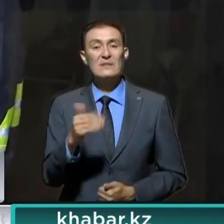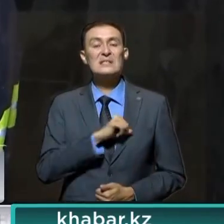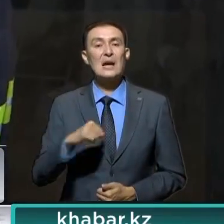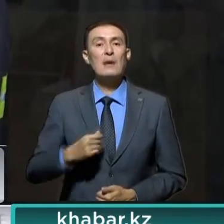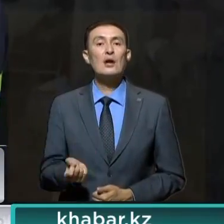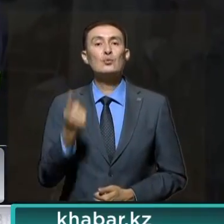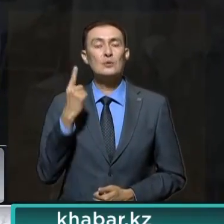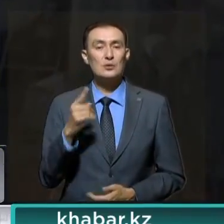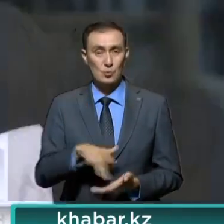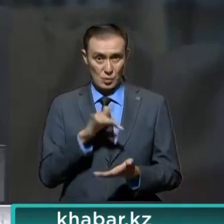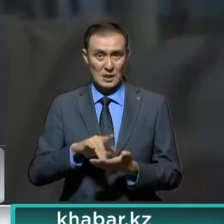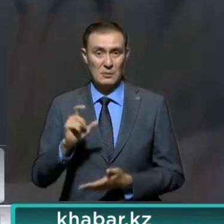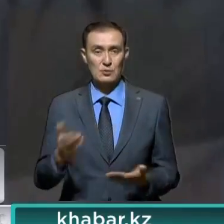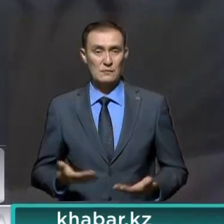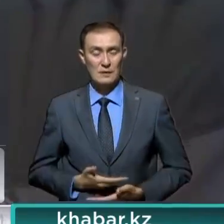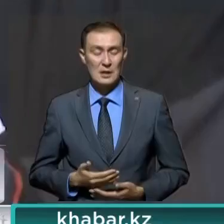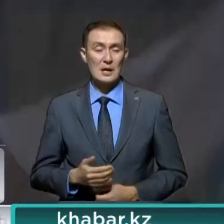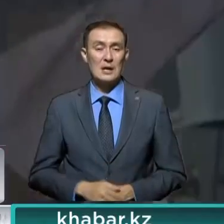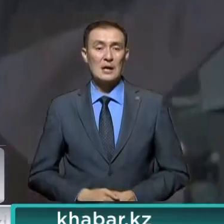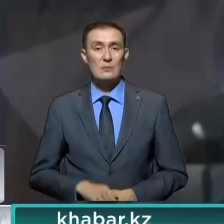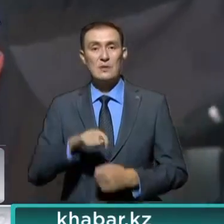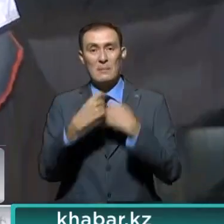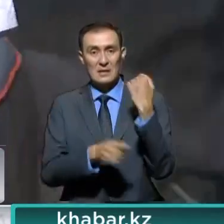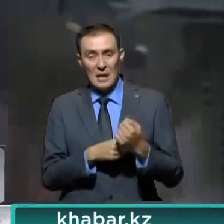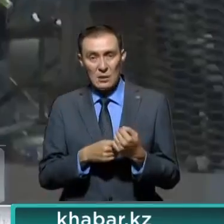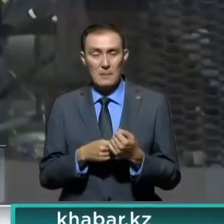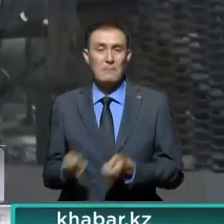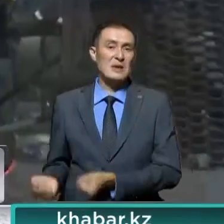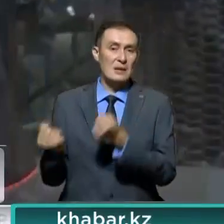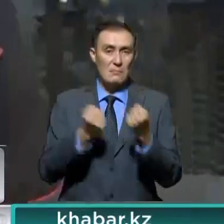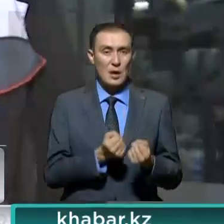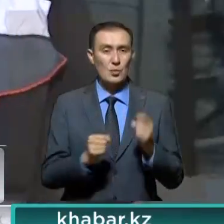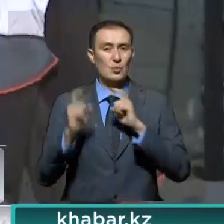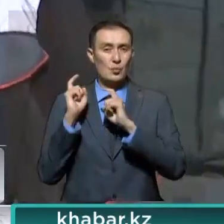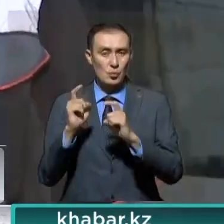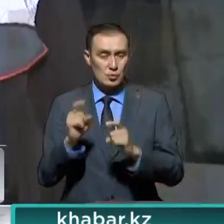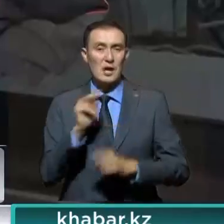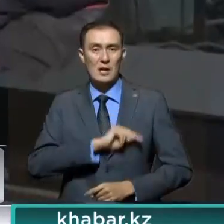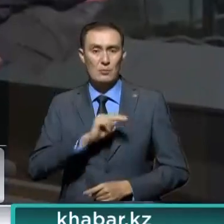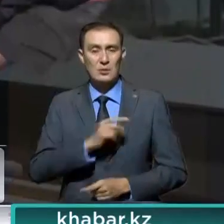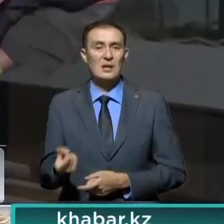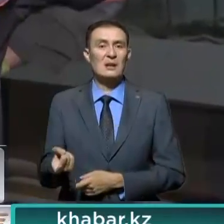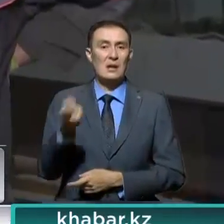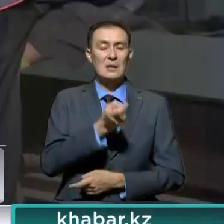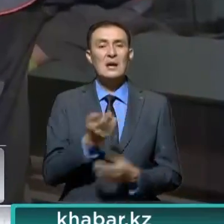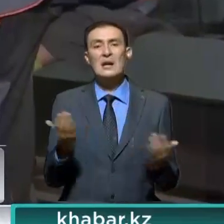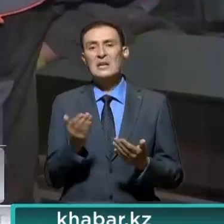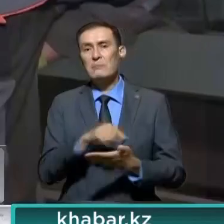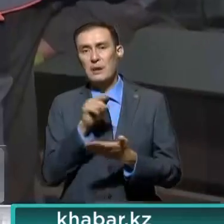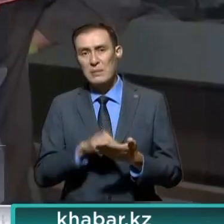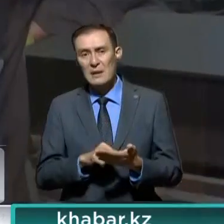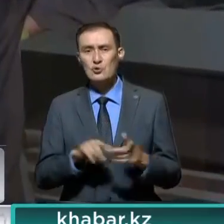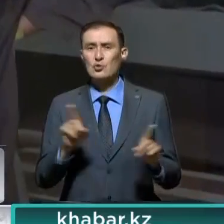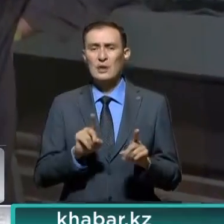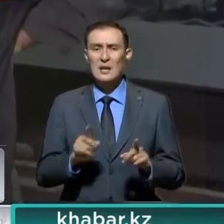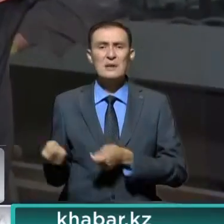откуда? С Экибастуза. Прополю материал, поднимаю там груза. Работаю краном. Ну, какие-то проблемы, может, есть? Что-то